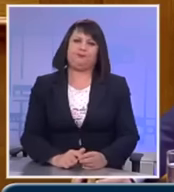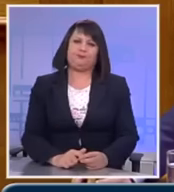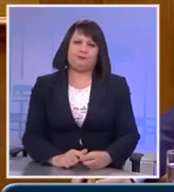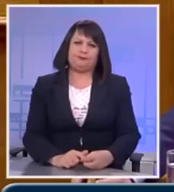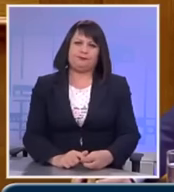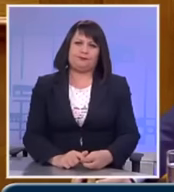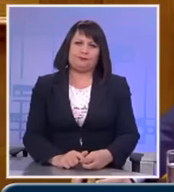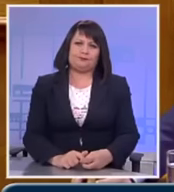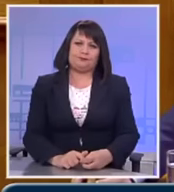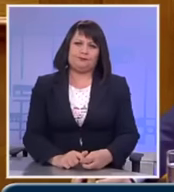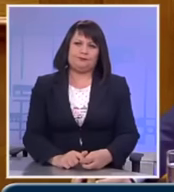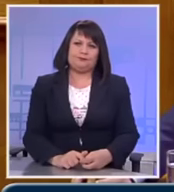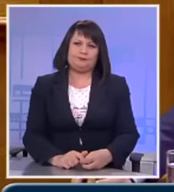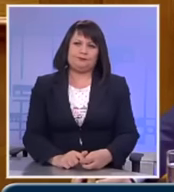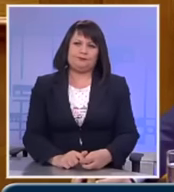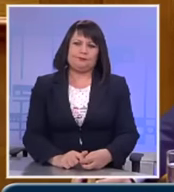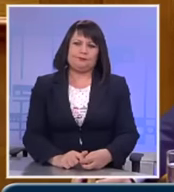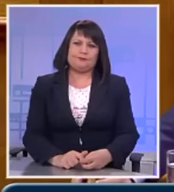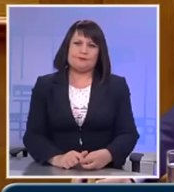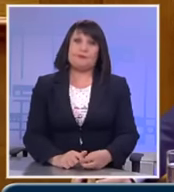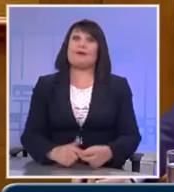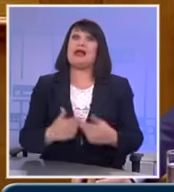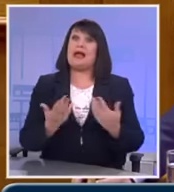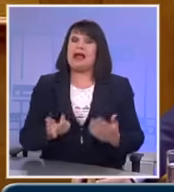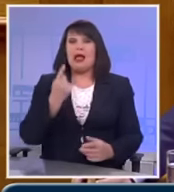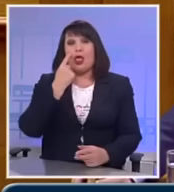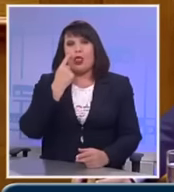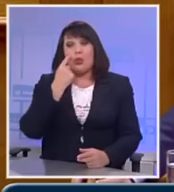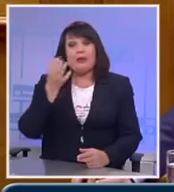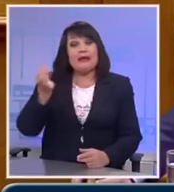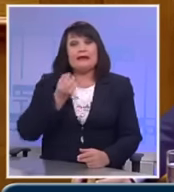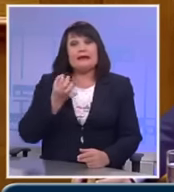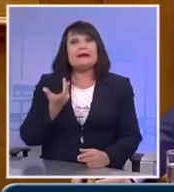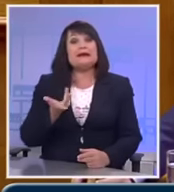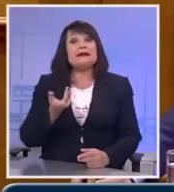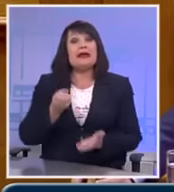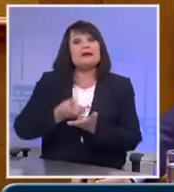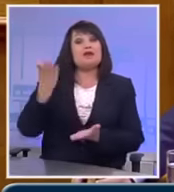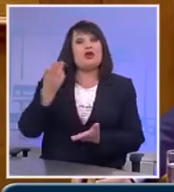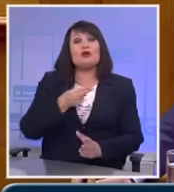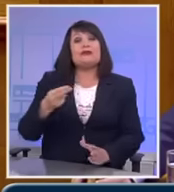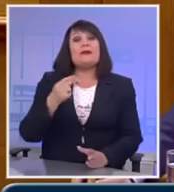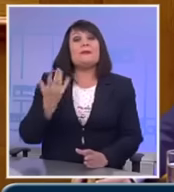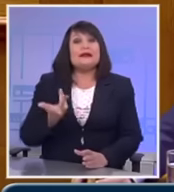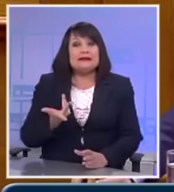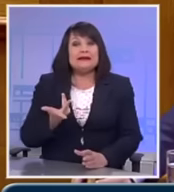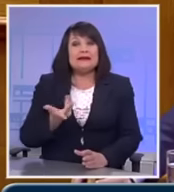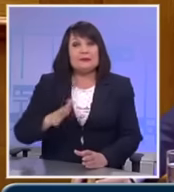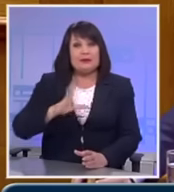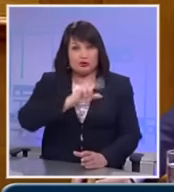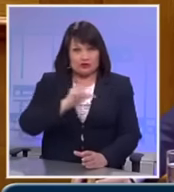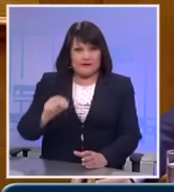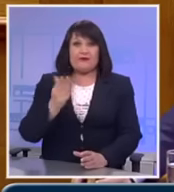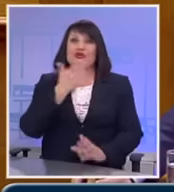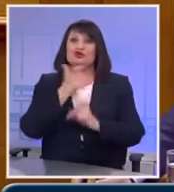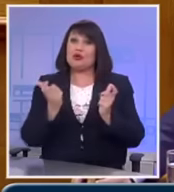δημόσιο αλλά για να δούμε τι εννοείτε εσείς όταν μιλάτε για αξιολόγηση και να δούμε μήπως εννοείται το ίδιο και στα